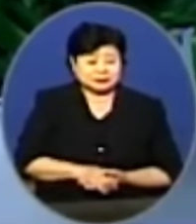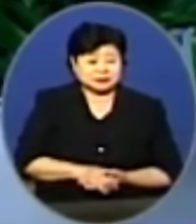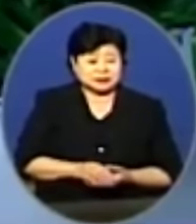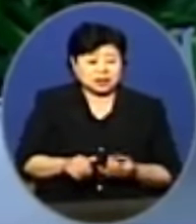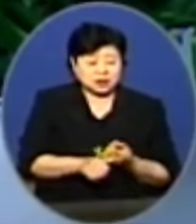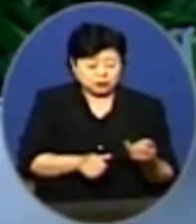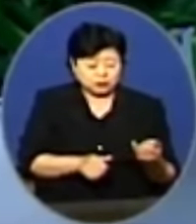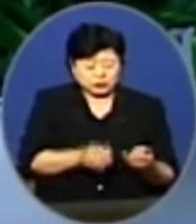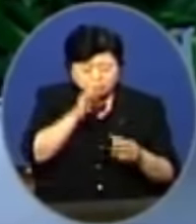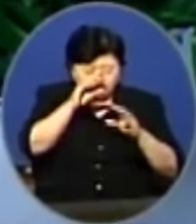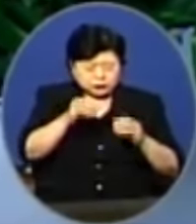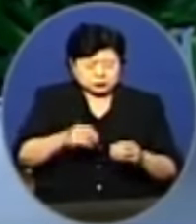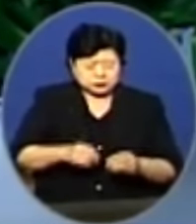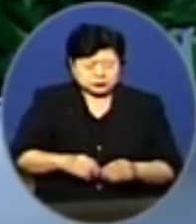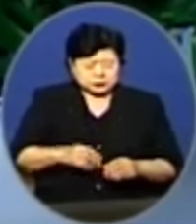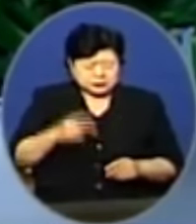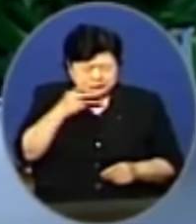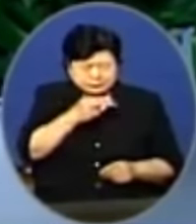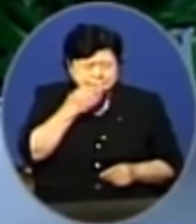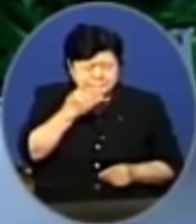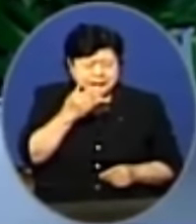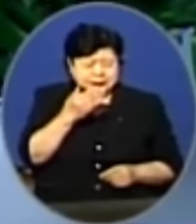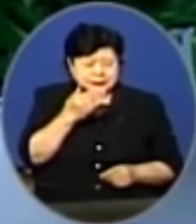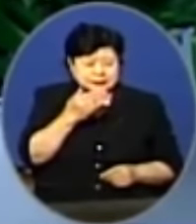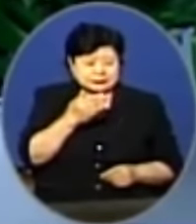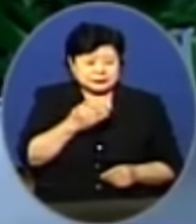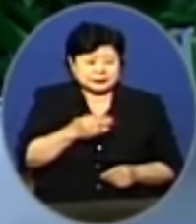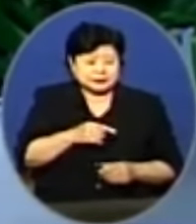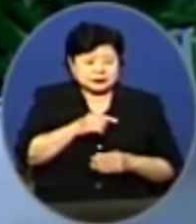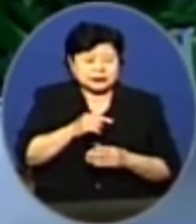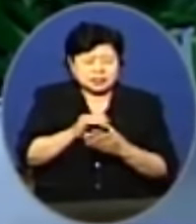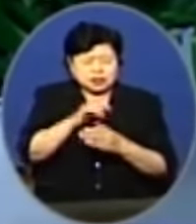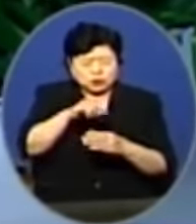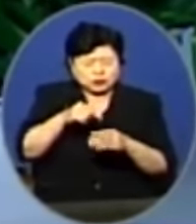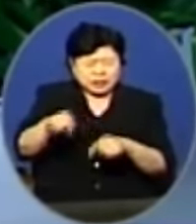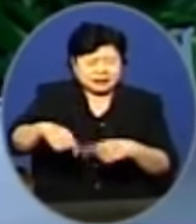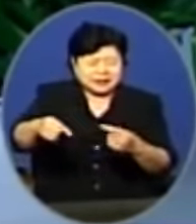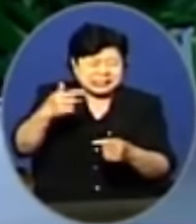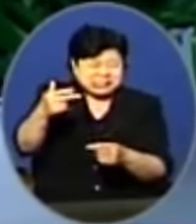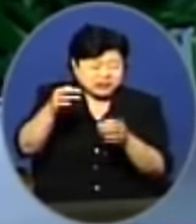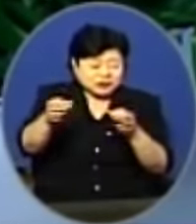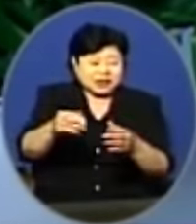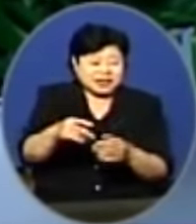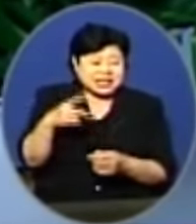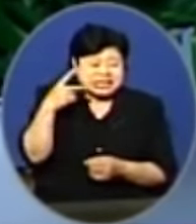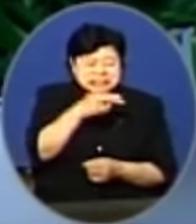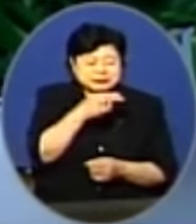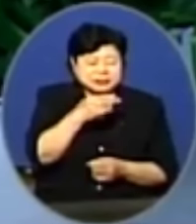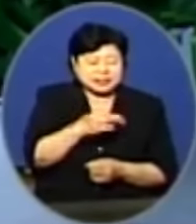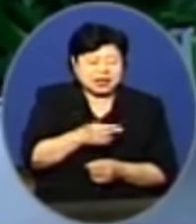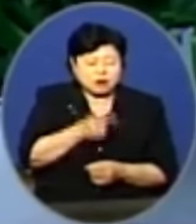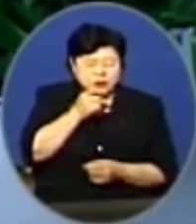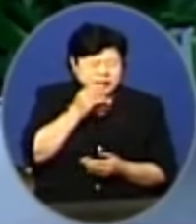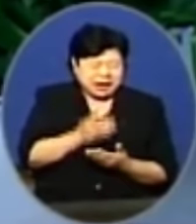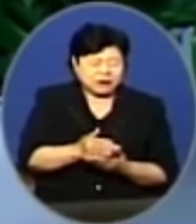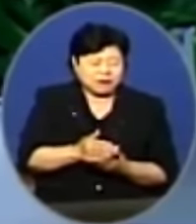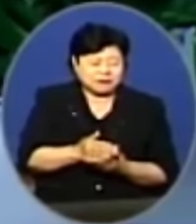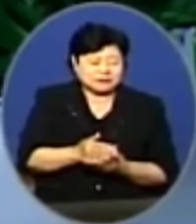마누라 낳는다면 굶어야지. 저 기도 굴에 들어가서 일주일 동안 먹지도 말고 마시지도